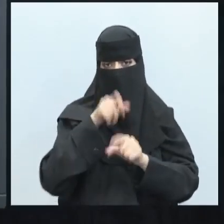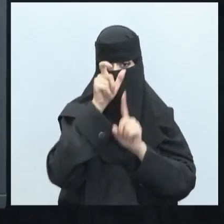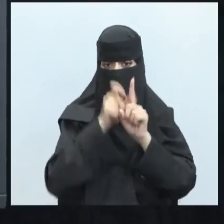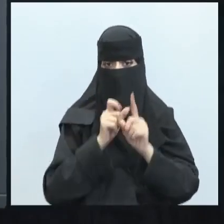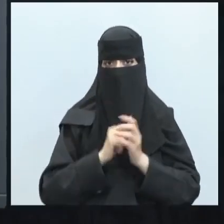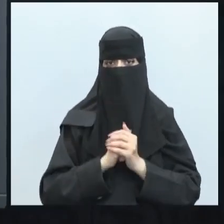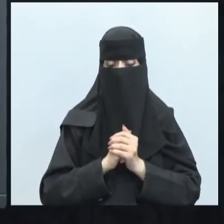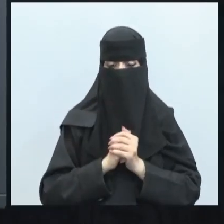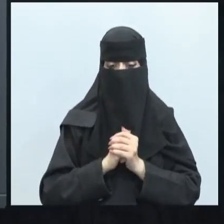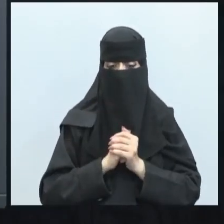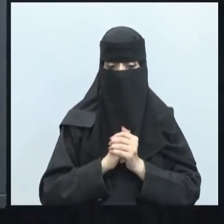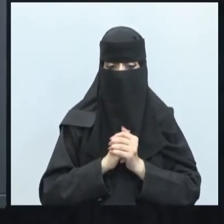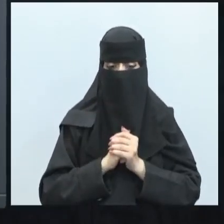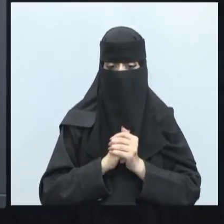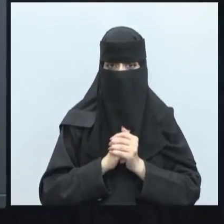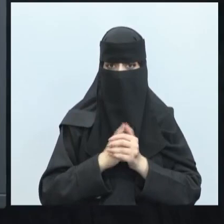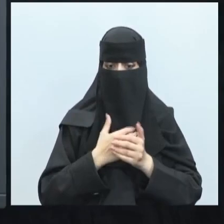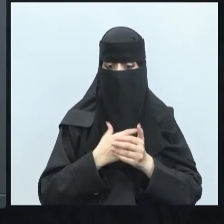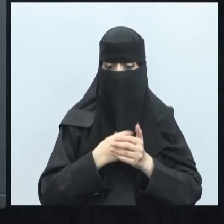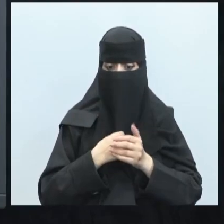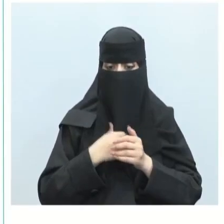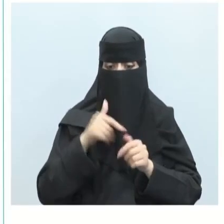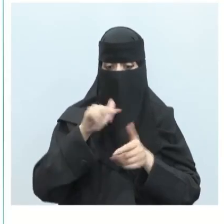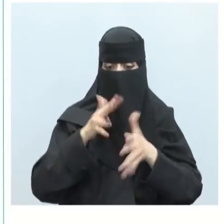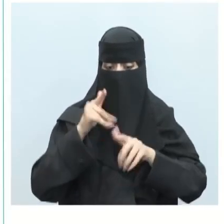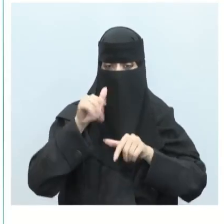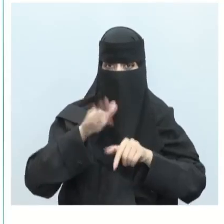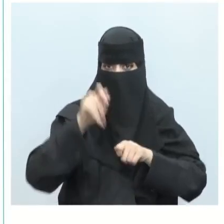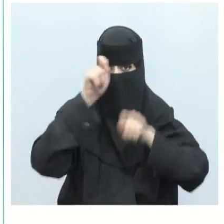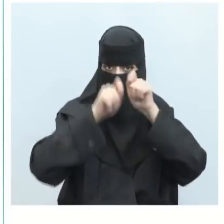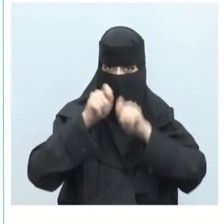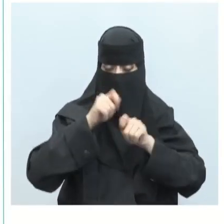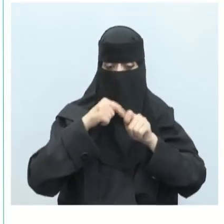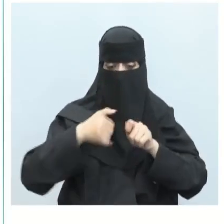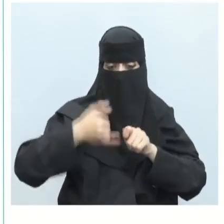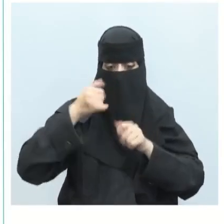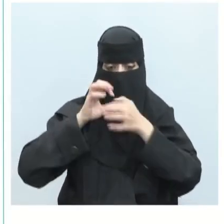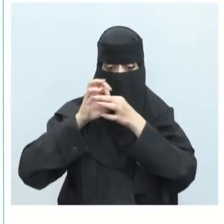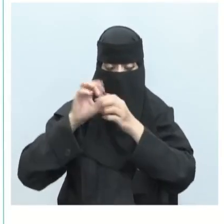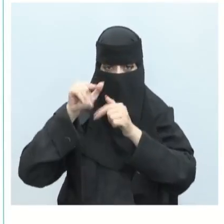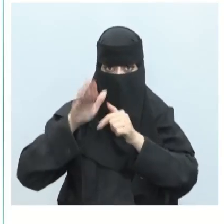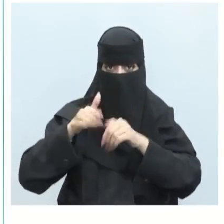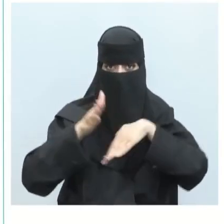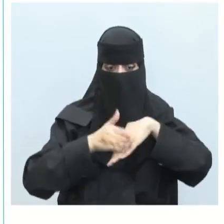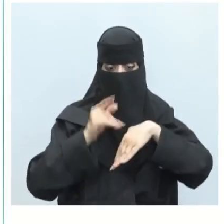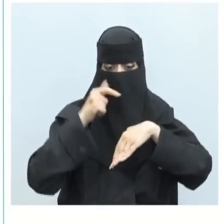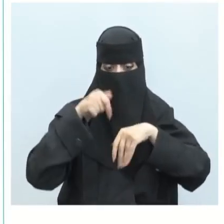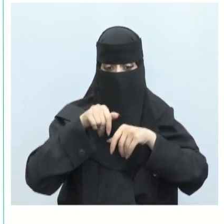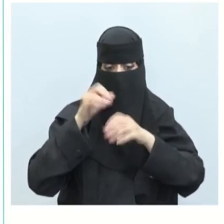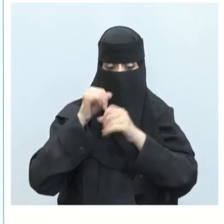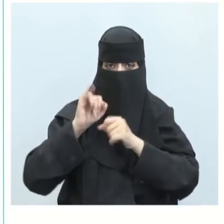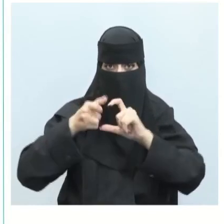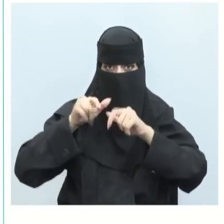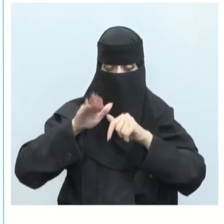المستخدم كما شاهدنا في درسنا اليوم ان الاتصال بهذه الشبكات هو اتصال